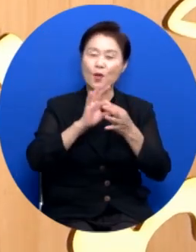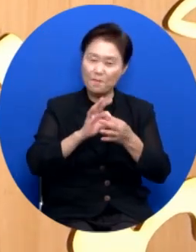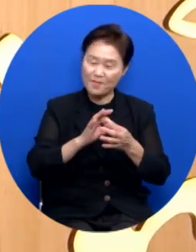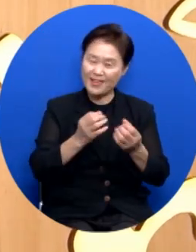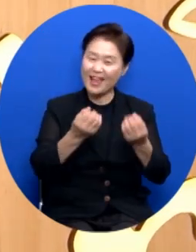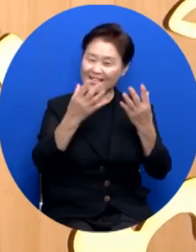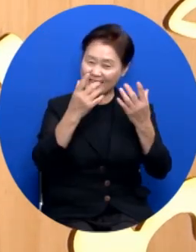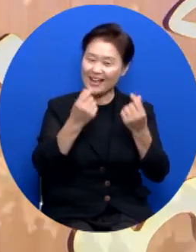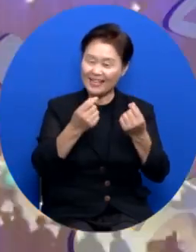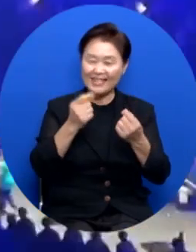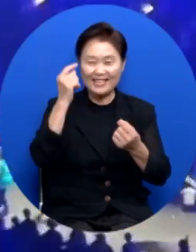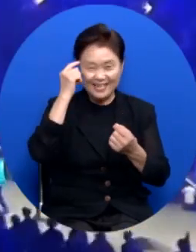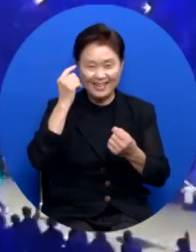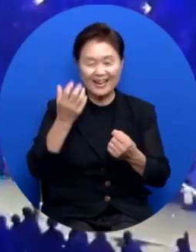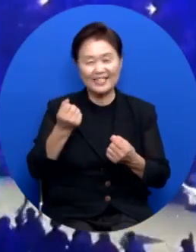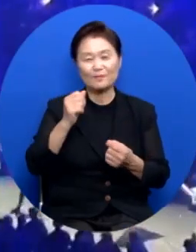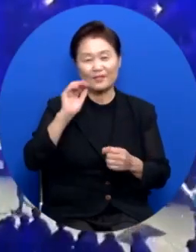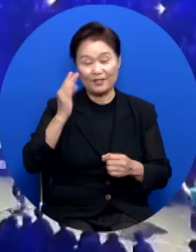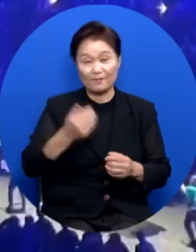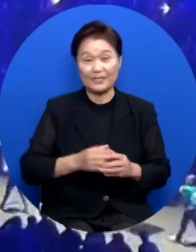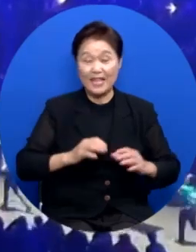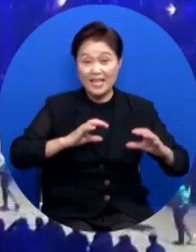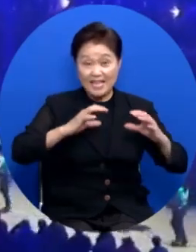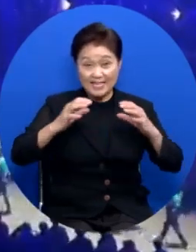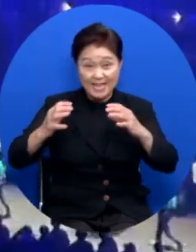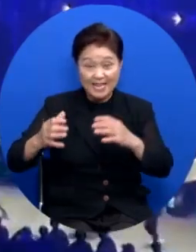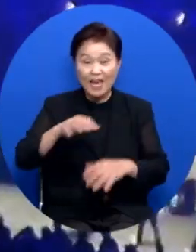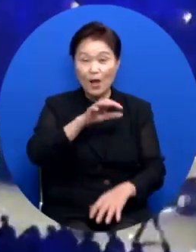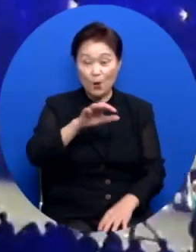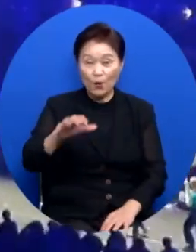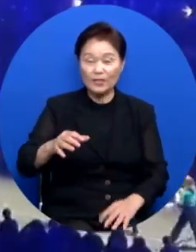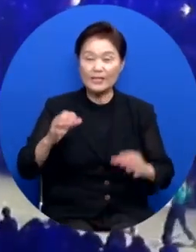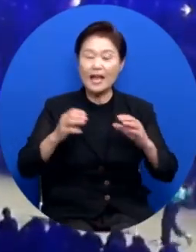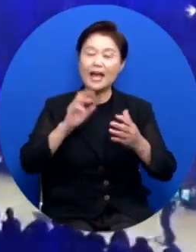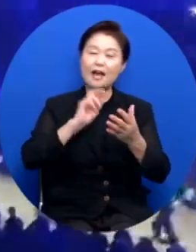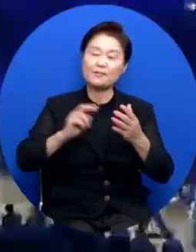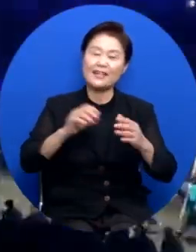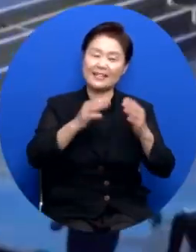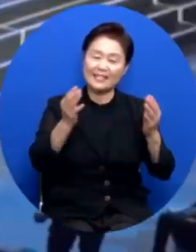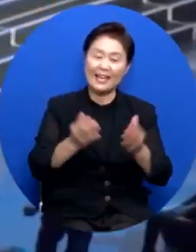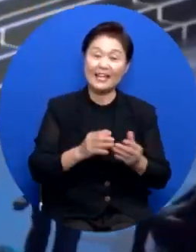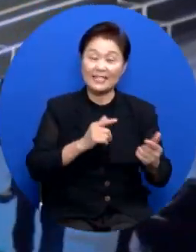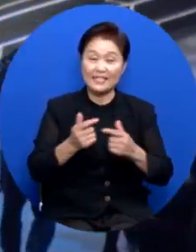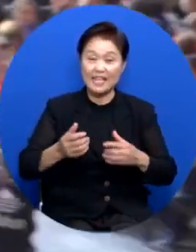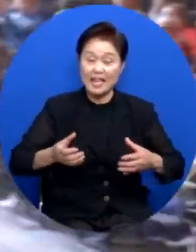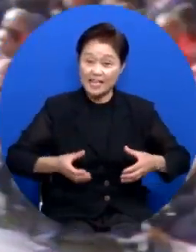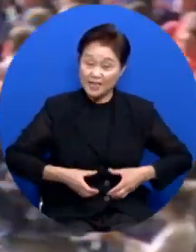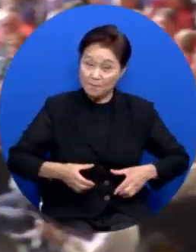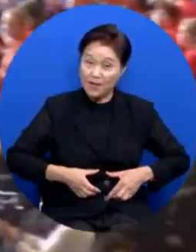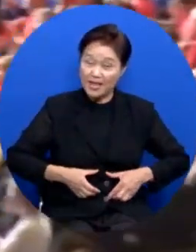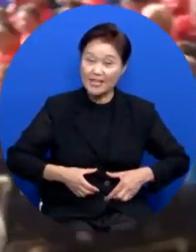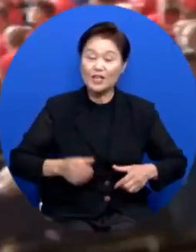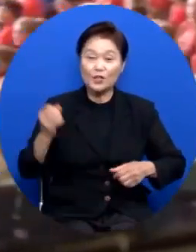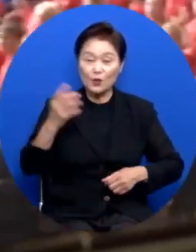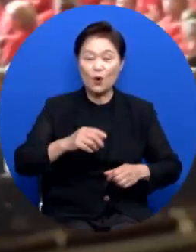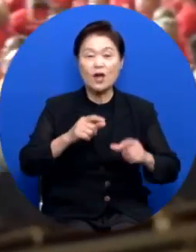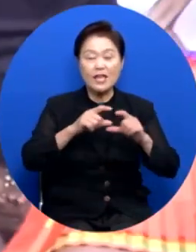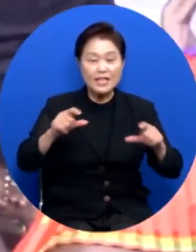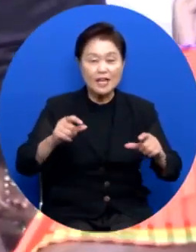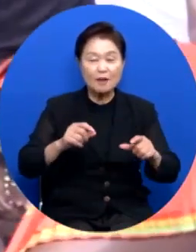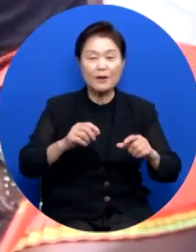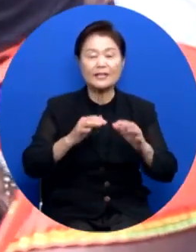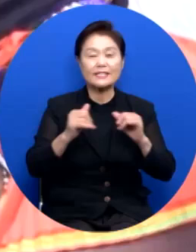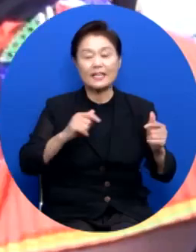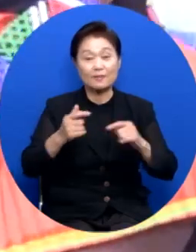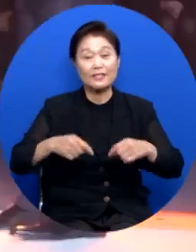올림픽을 보시면 되는데요 전 세계에 있는 많은 합창단들이 이게 챔피언 전이나 또 일반인 참가들이 할 수 있는